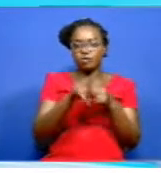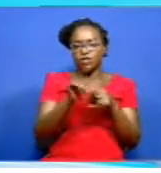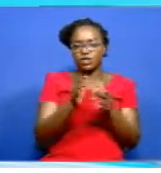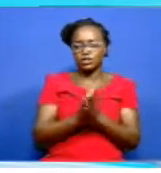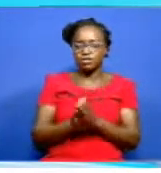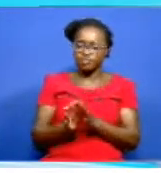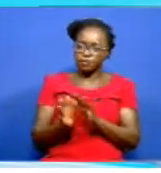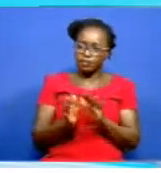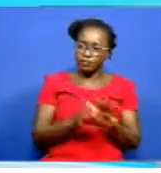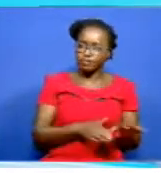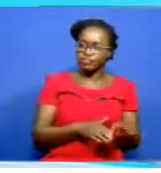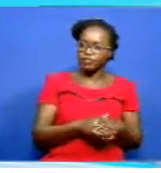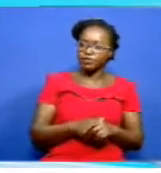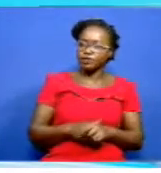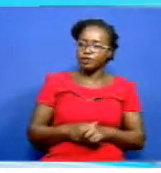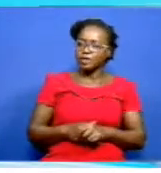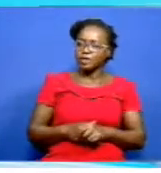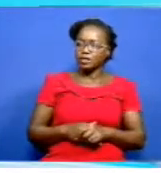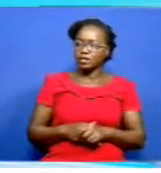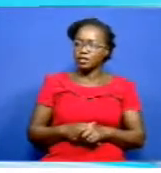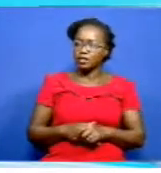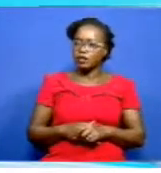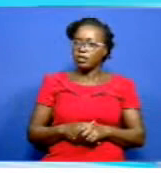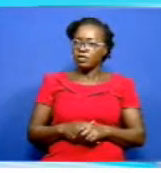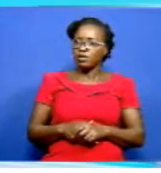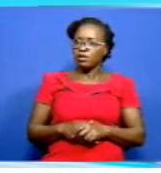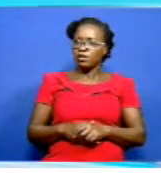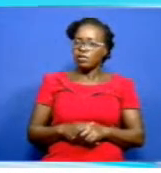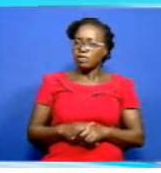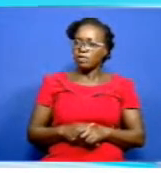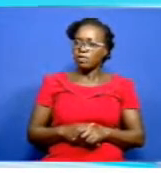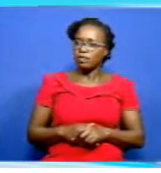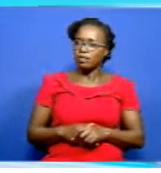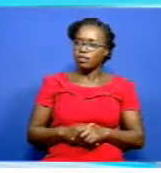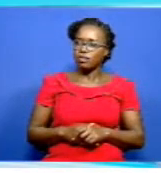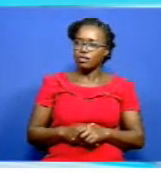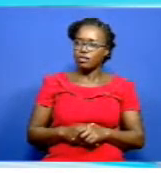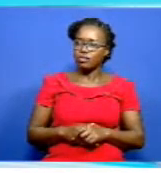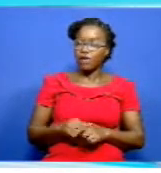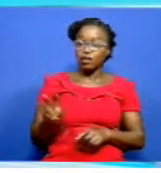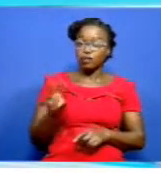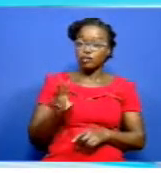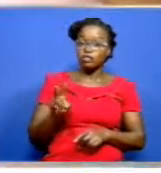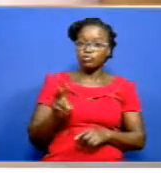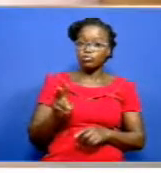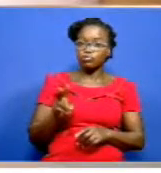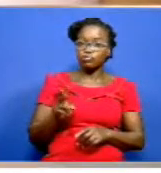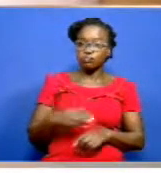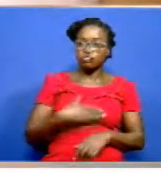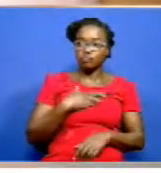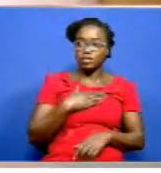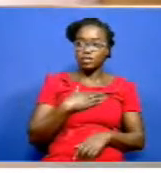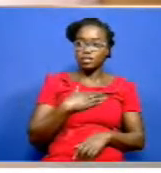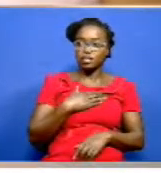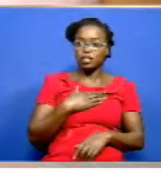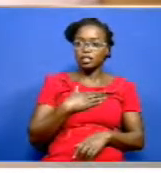kwenu Nancy Nzinza Ngonda na Esther Wanjiru Muhia ambao ndio wataalamu wetu ambao wanatufahamisha kuhusiana na masuala